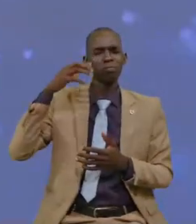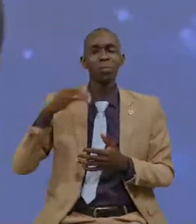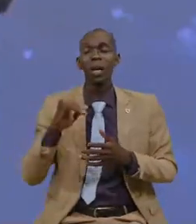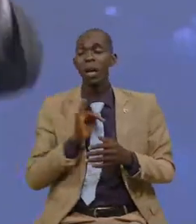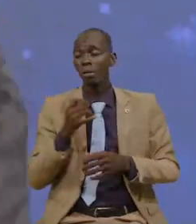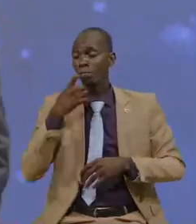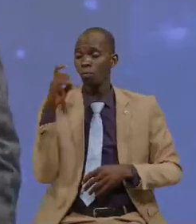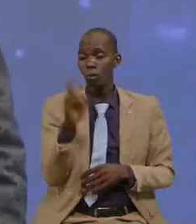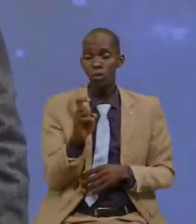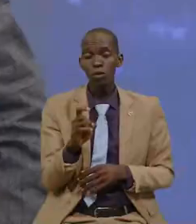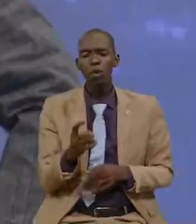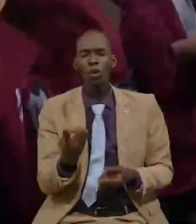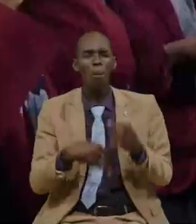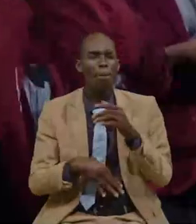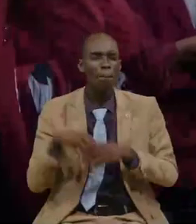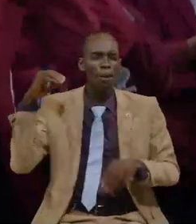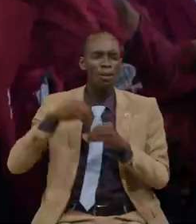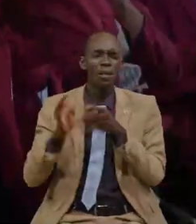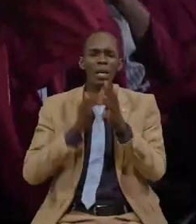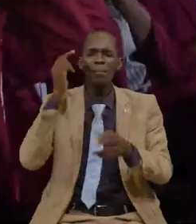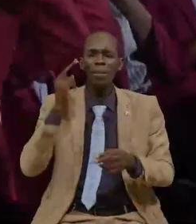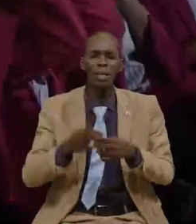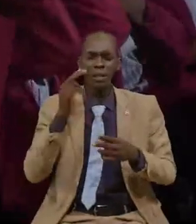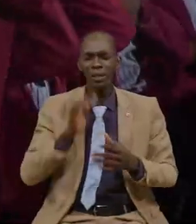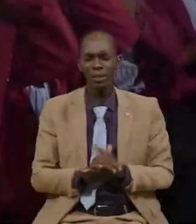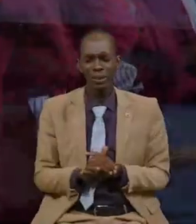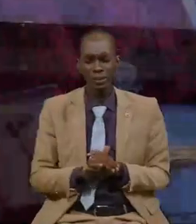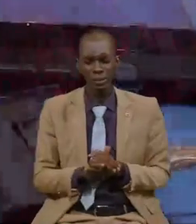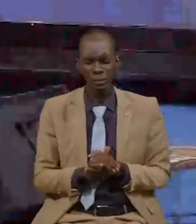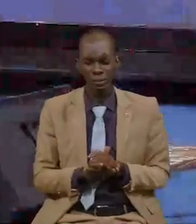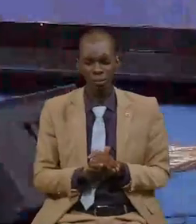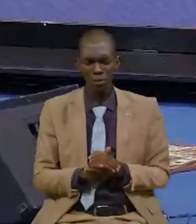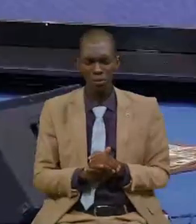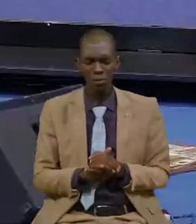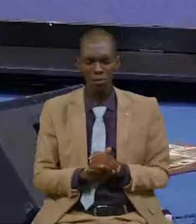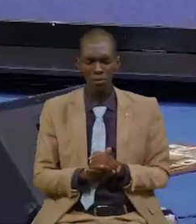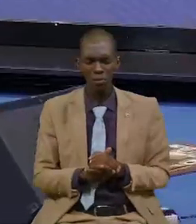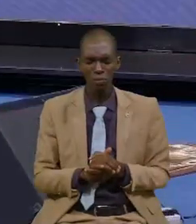je te commande, sors de là au nom de Jésus-Christ.